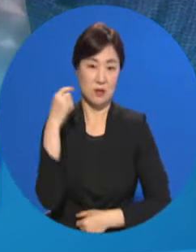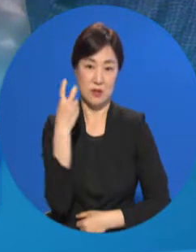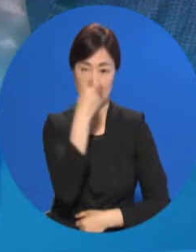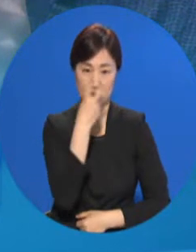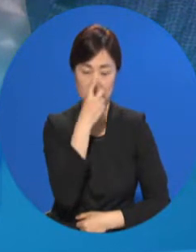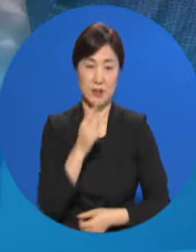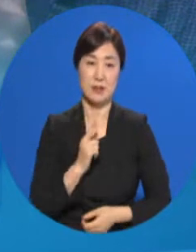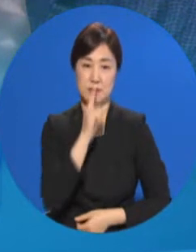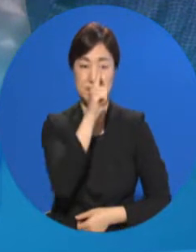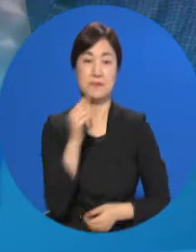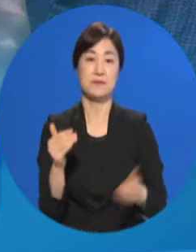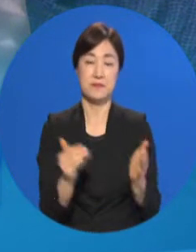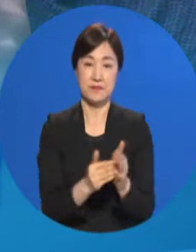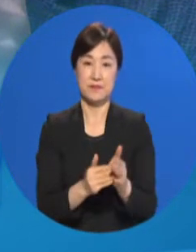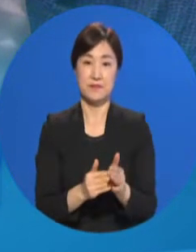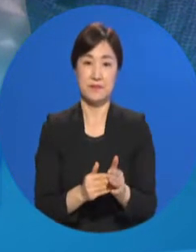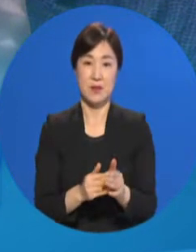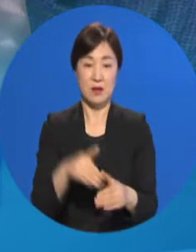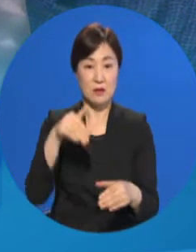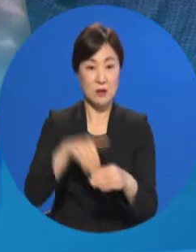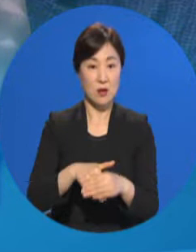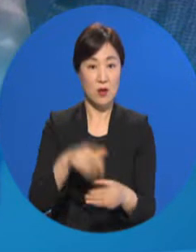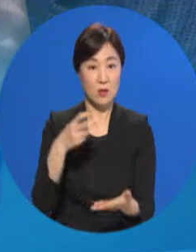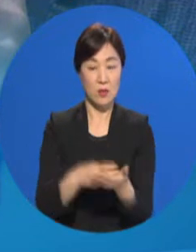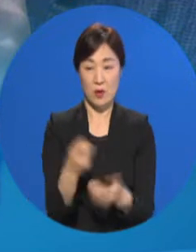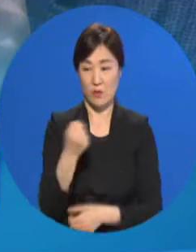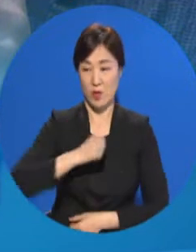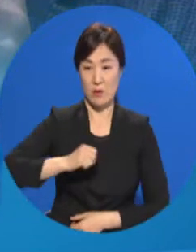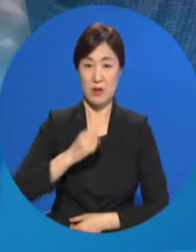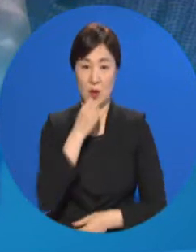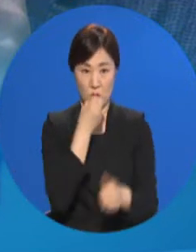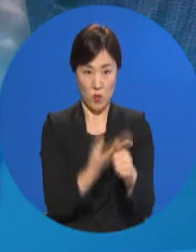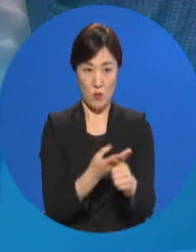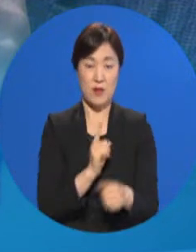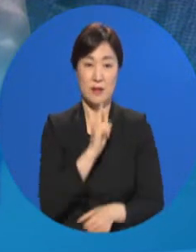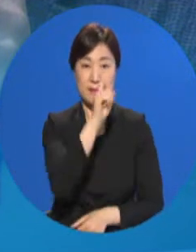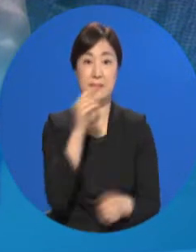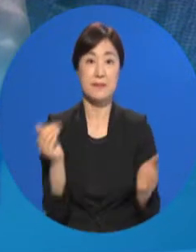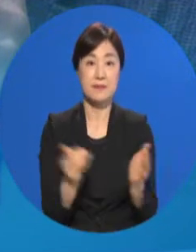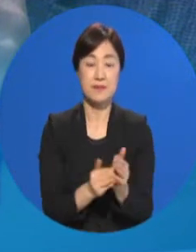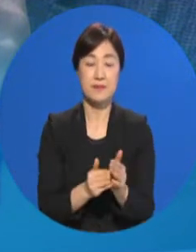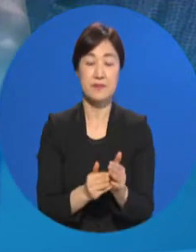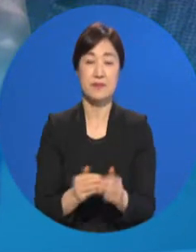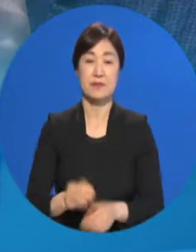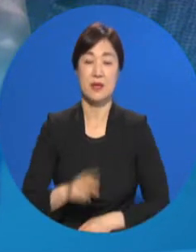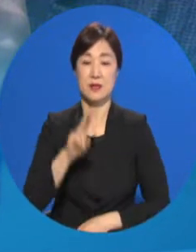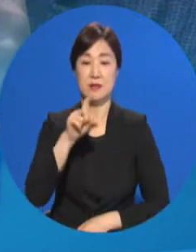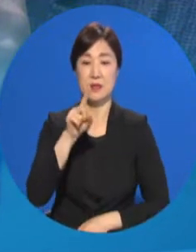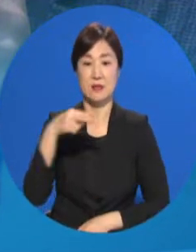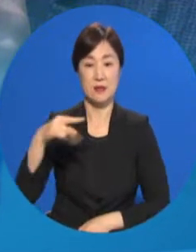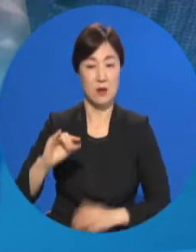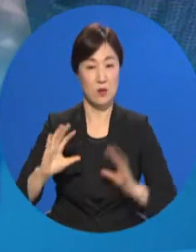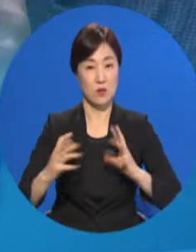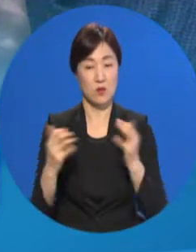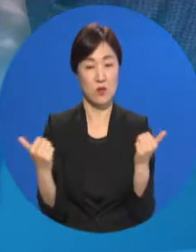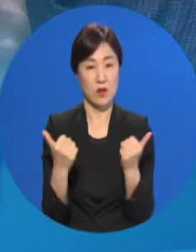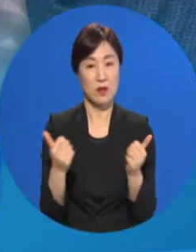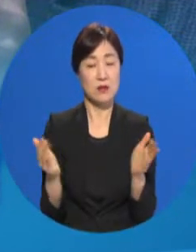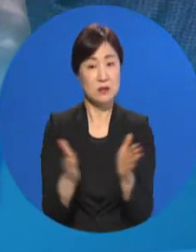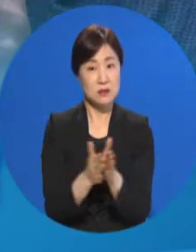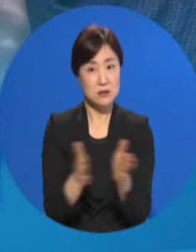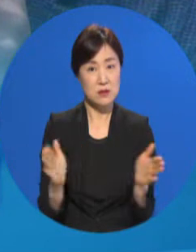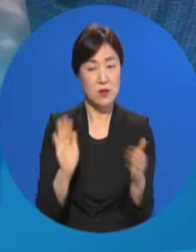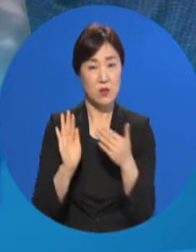나섰습니다. 선거법 위반 의혹 등에 대한 고발장도 추가로 접수돼서 21대 국회가 시작된